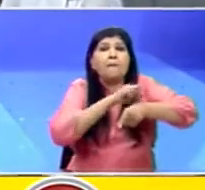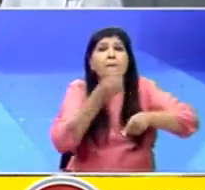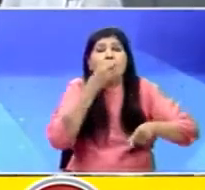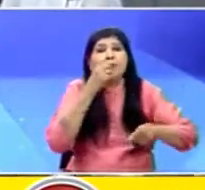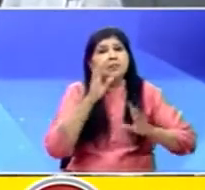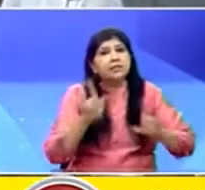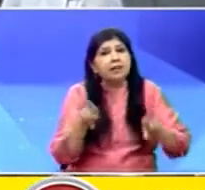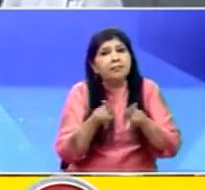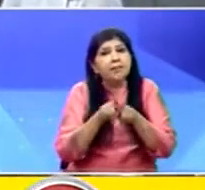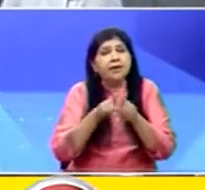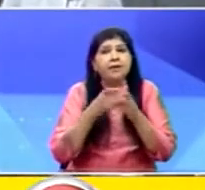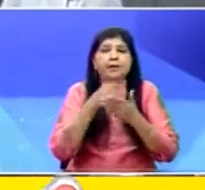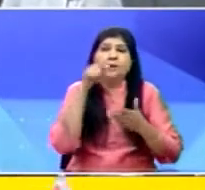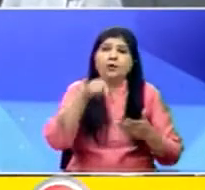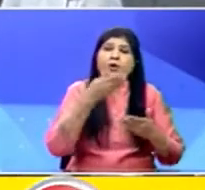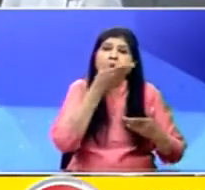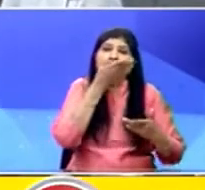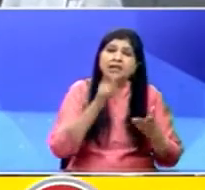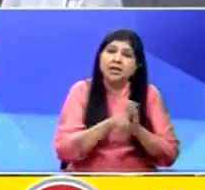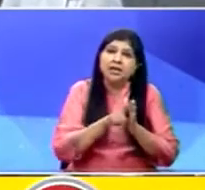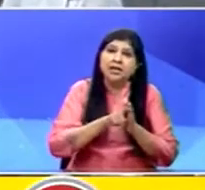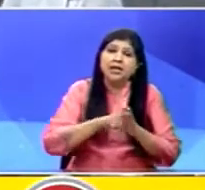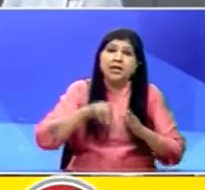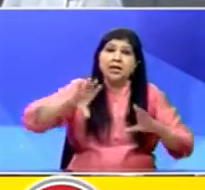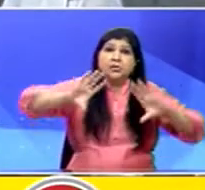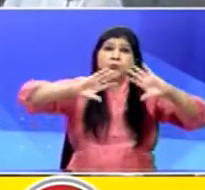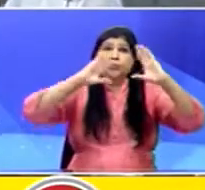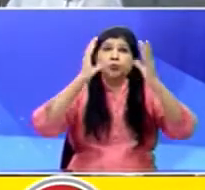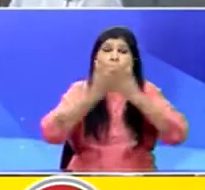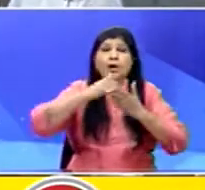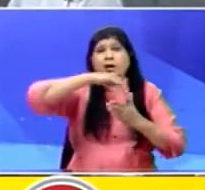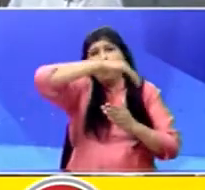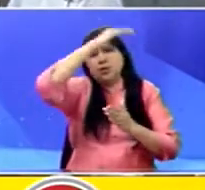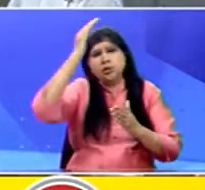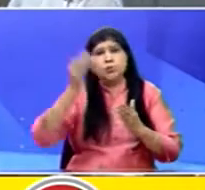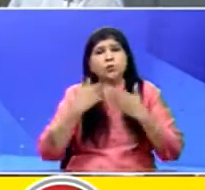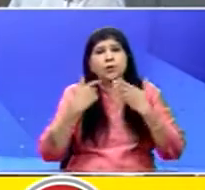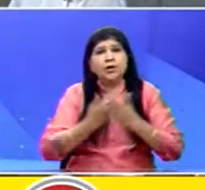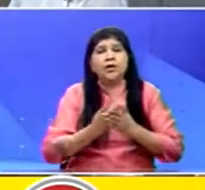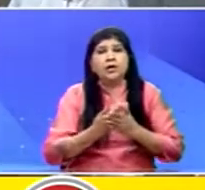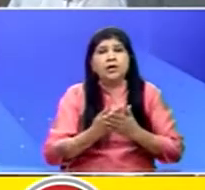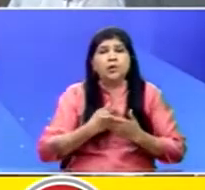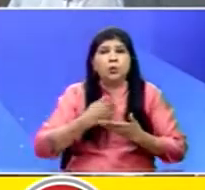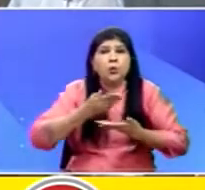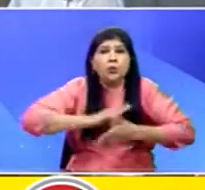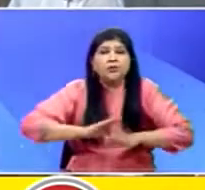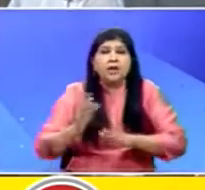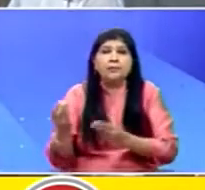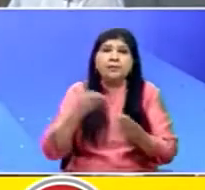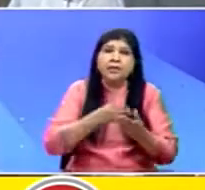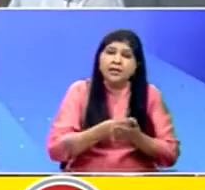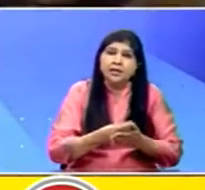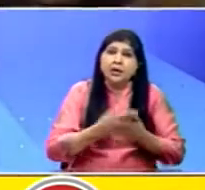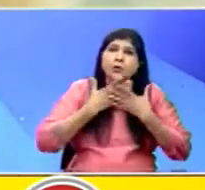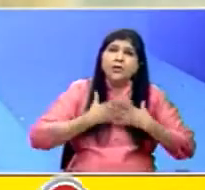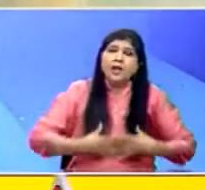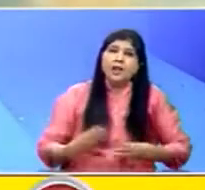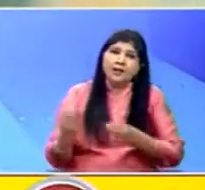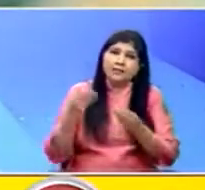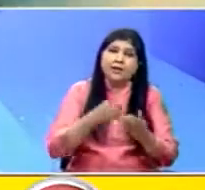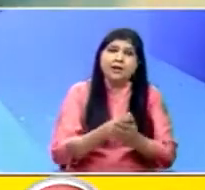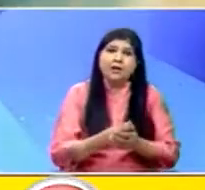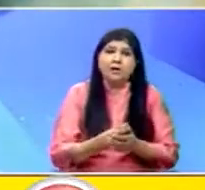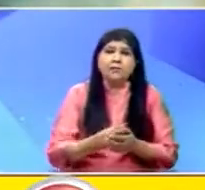और आप ही इस ब्रह्मांड के पालनहार हैं। सोचिए, हमारी संस्कृति